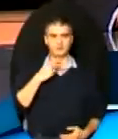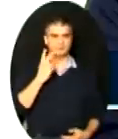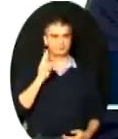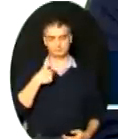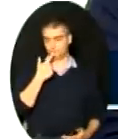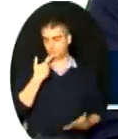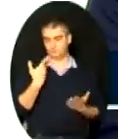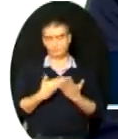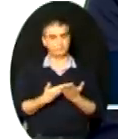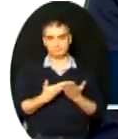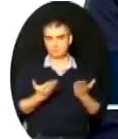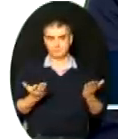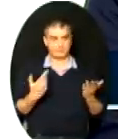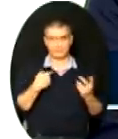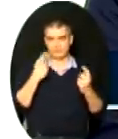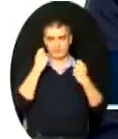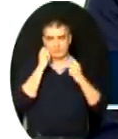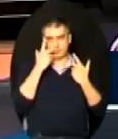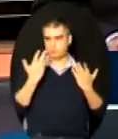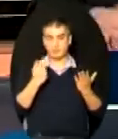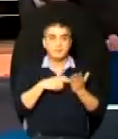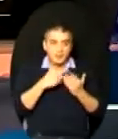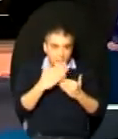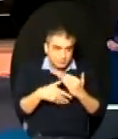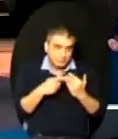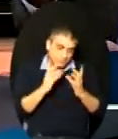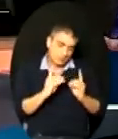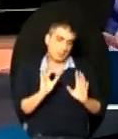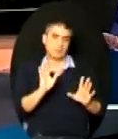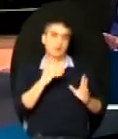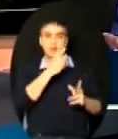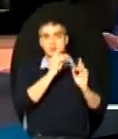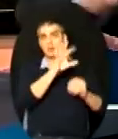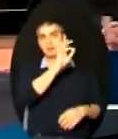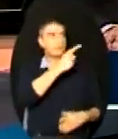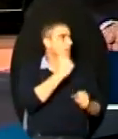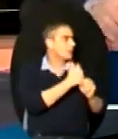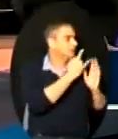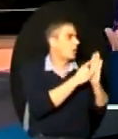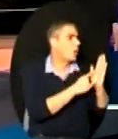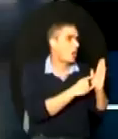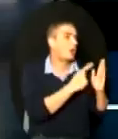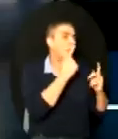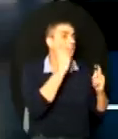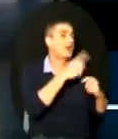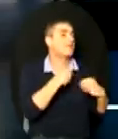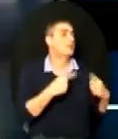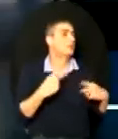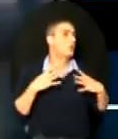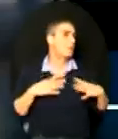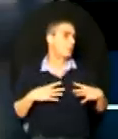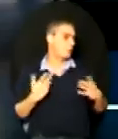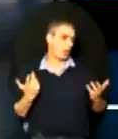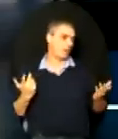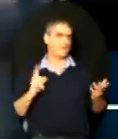מודה ומתוודא ש... אני לא מופתע, כי בסופו של דבר זו דרך, זו דרך שאתם בוחרים בה. תחוקק חוק שמחייב לתת יום מנוחה